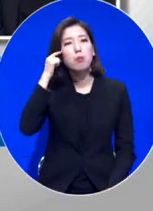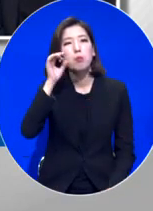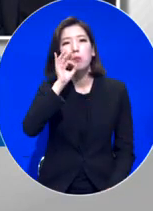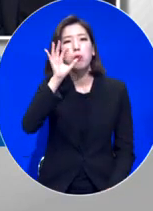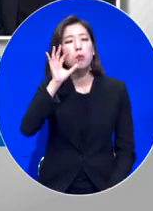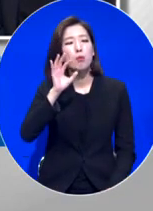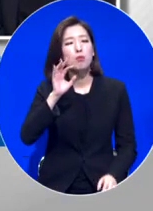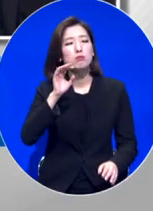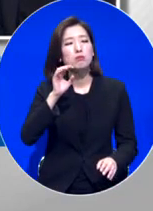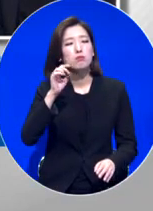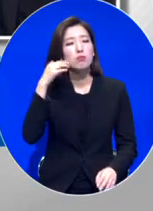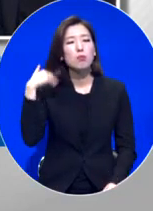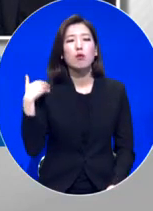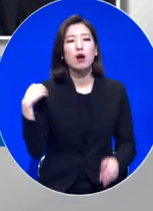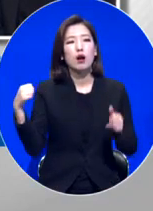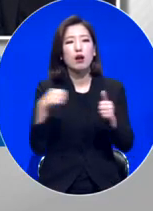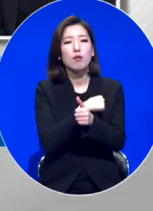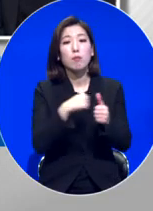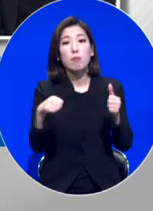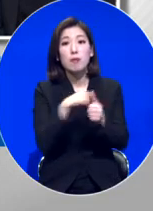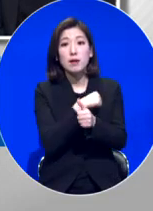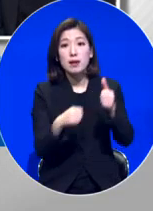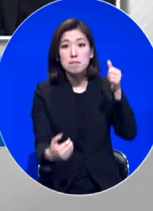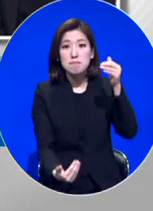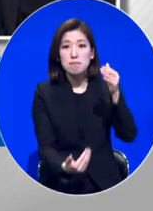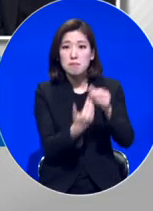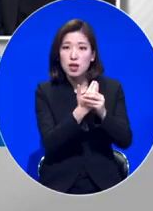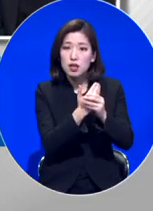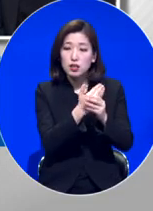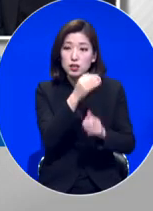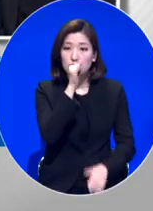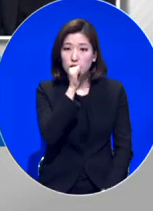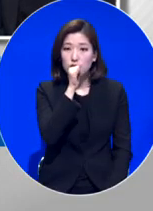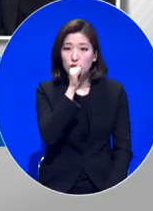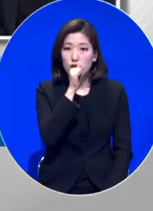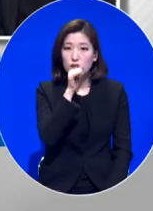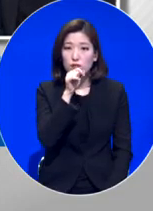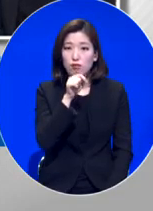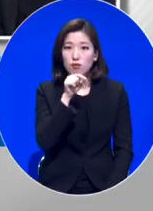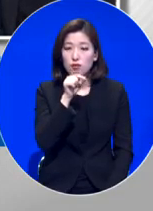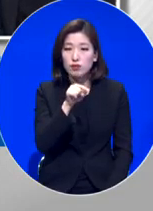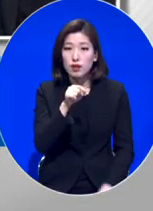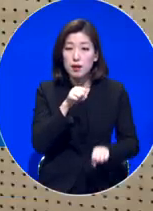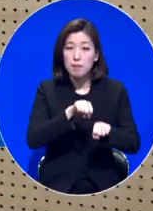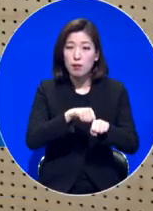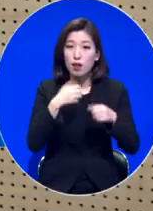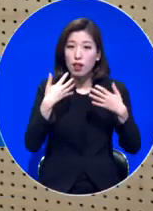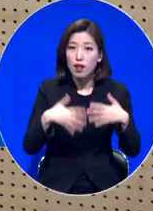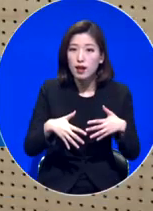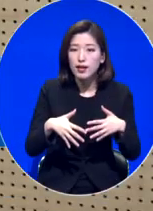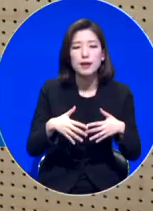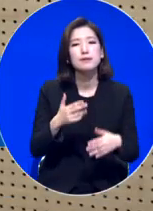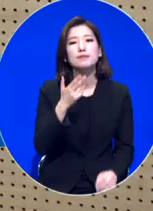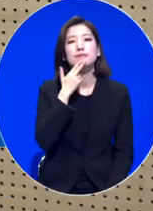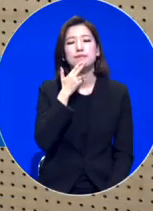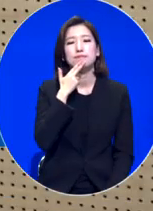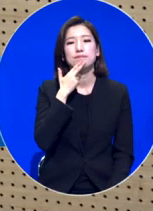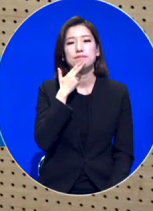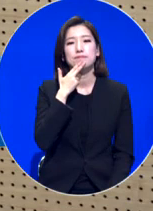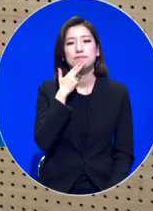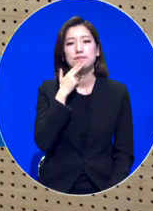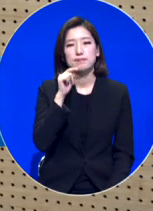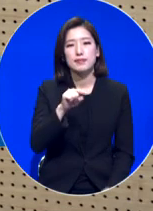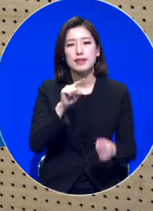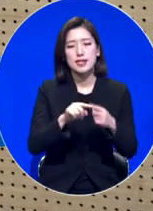상실 상태에서 심신미약 상태에서 응급의료 폭행 등 응급의료 방해 행위를 했을 경우에는 형법상 그